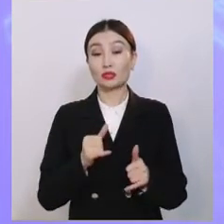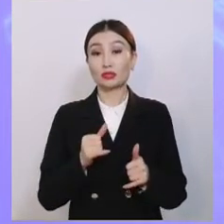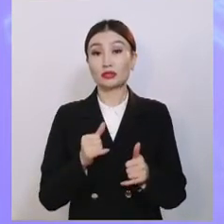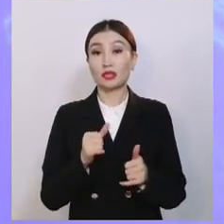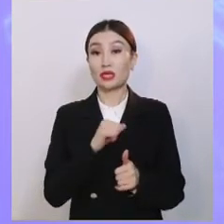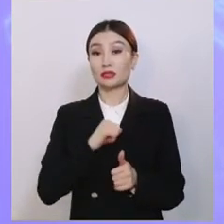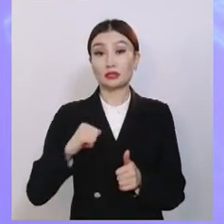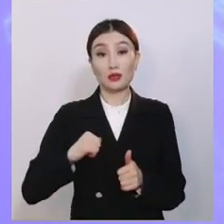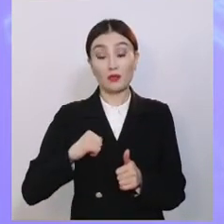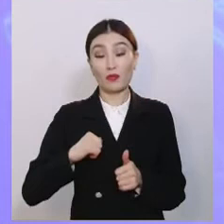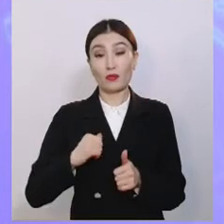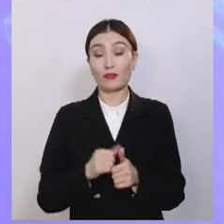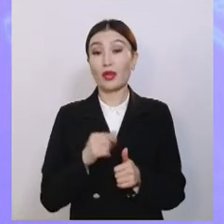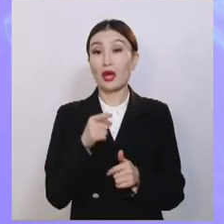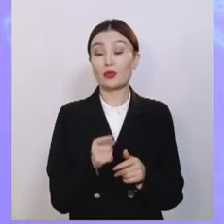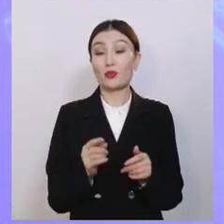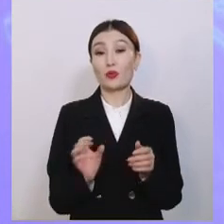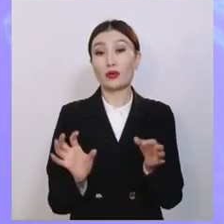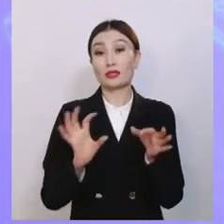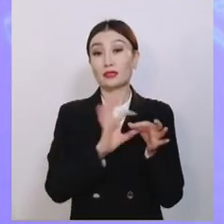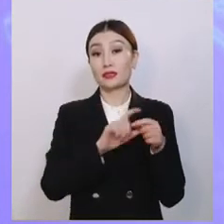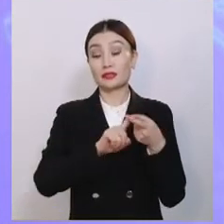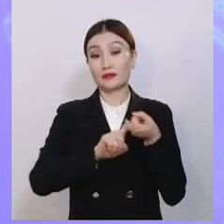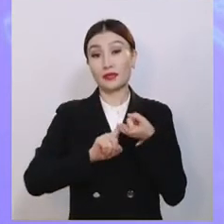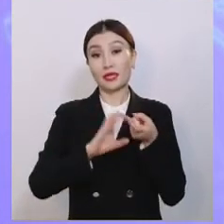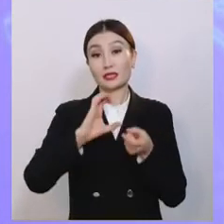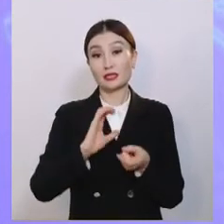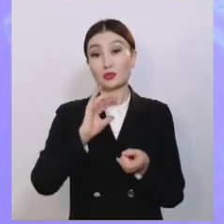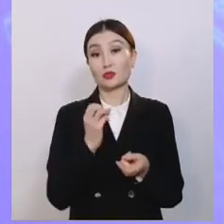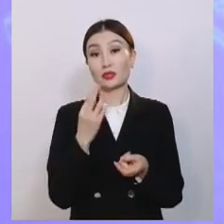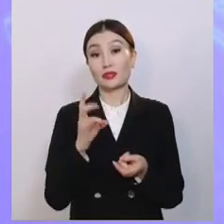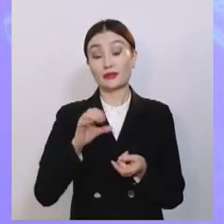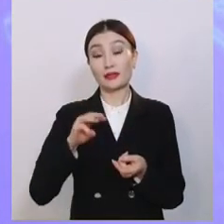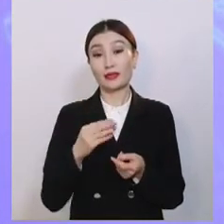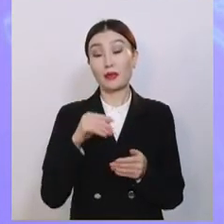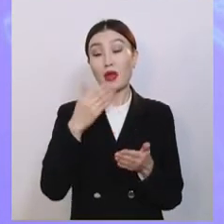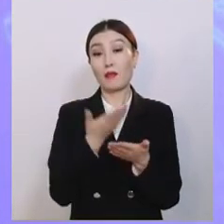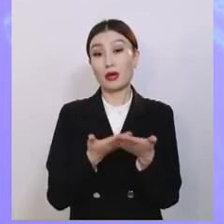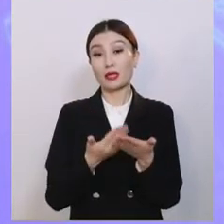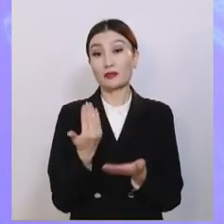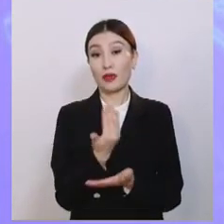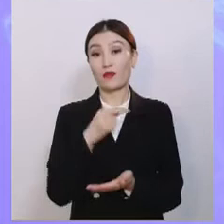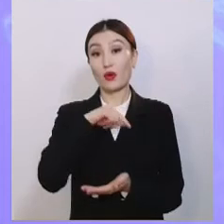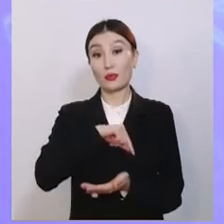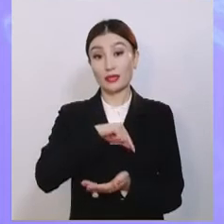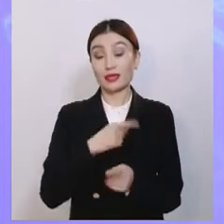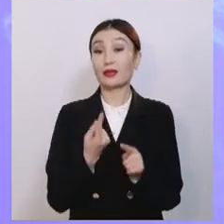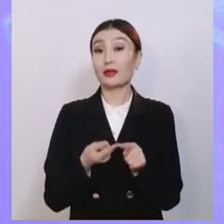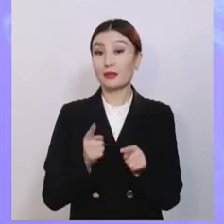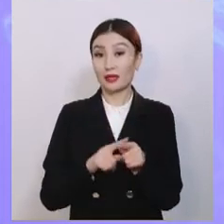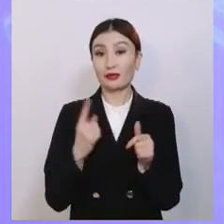себе. Оно прилагается к существительному, обозначая его признак. Поэтому